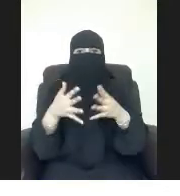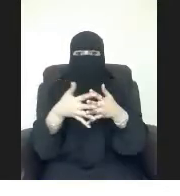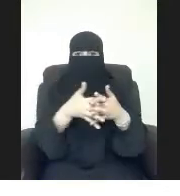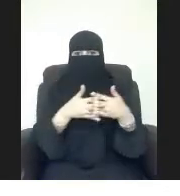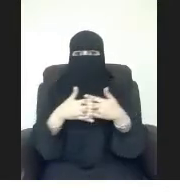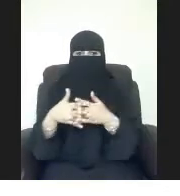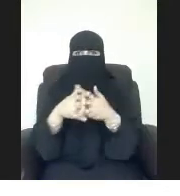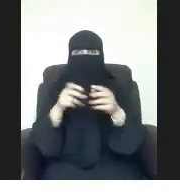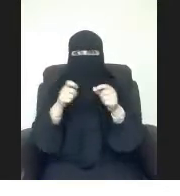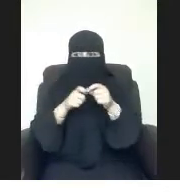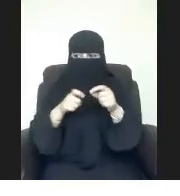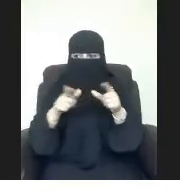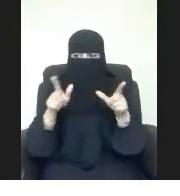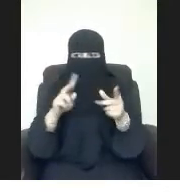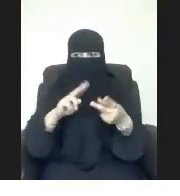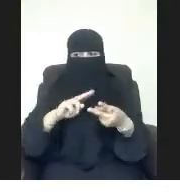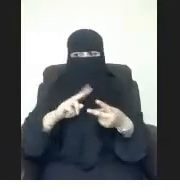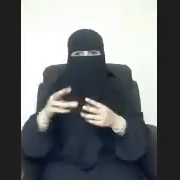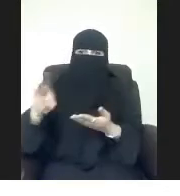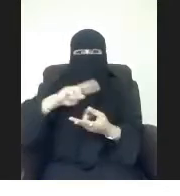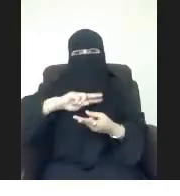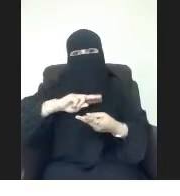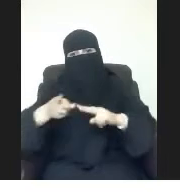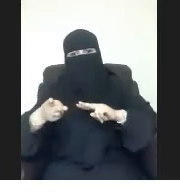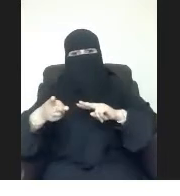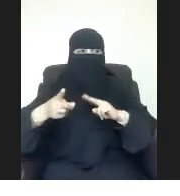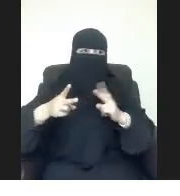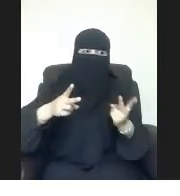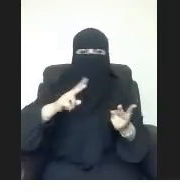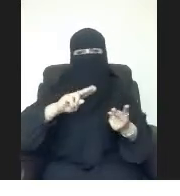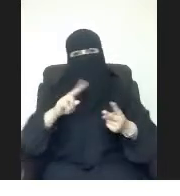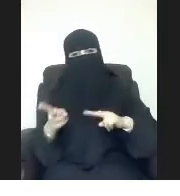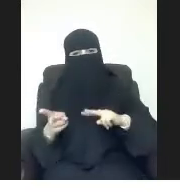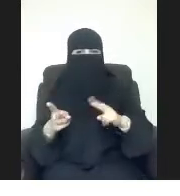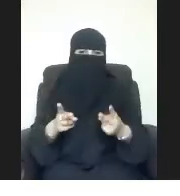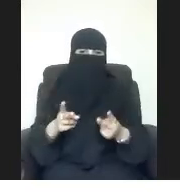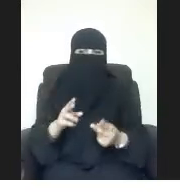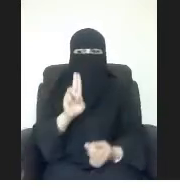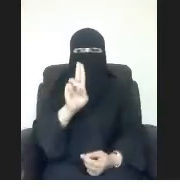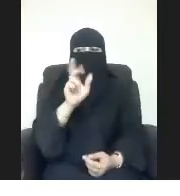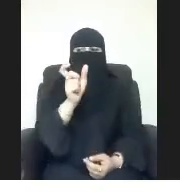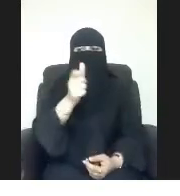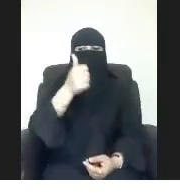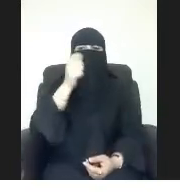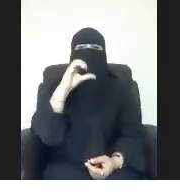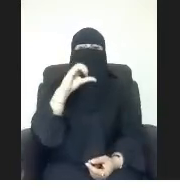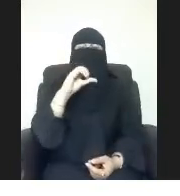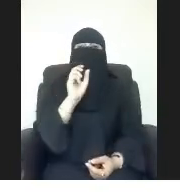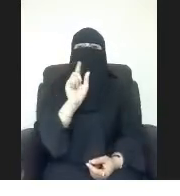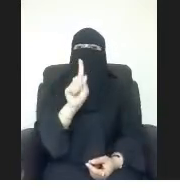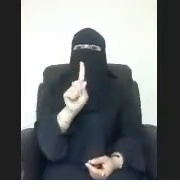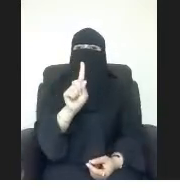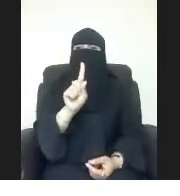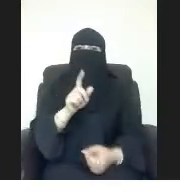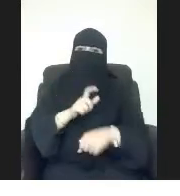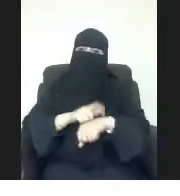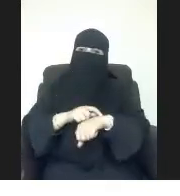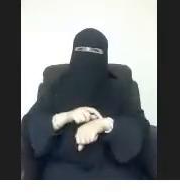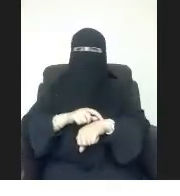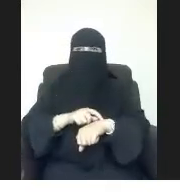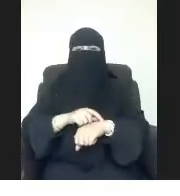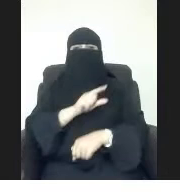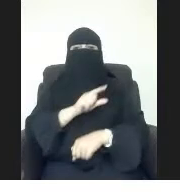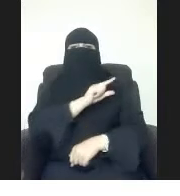لا تحتاج إلى تغييرات كبيرة، إنما المعلم يستطيع أن يقسم الطلاب في مجموعات، بعضها يعني